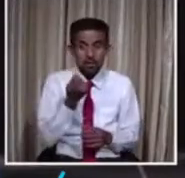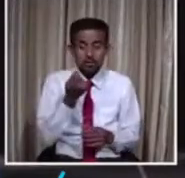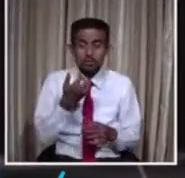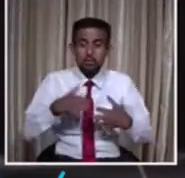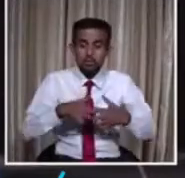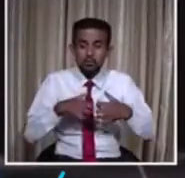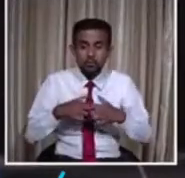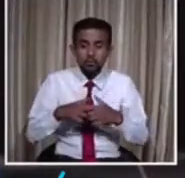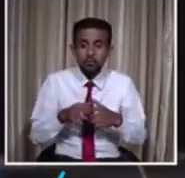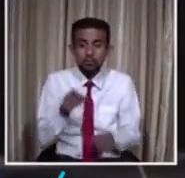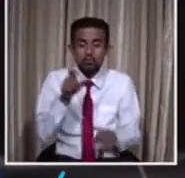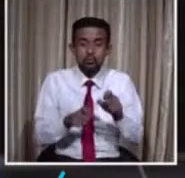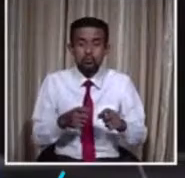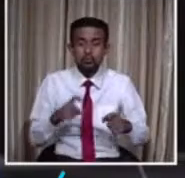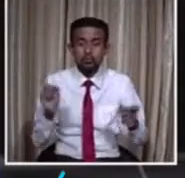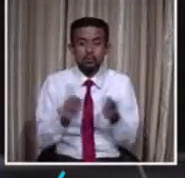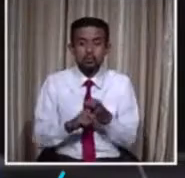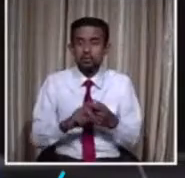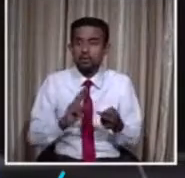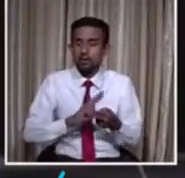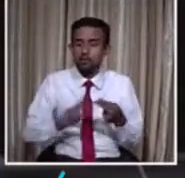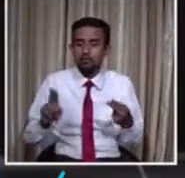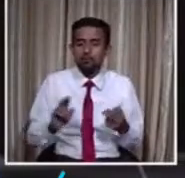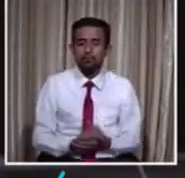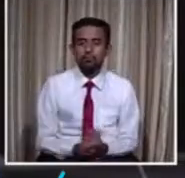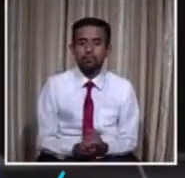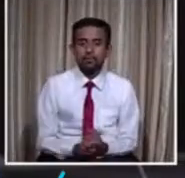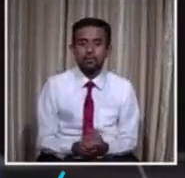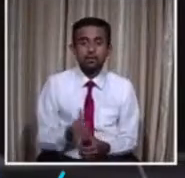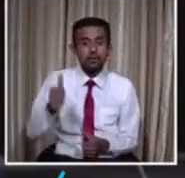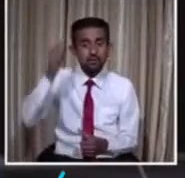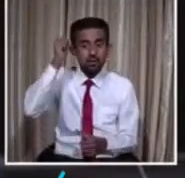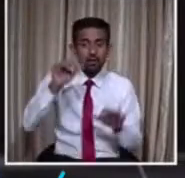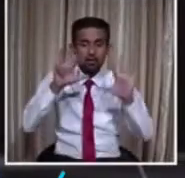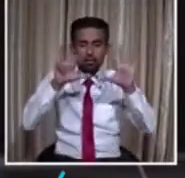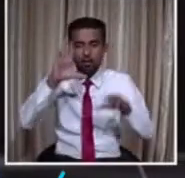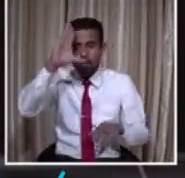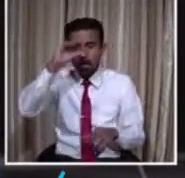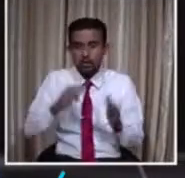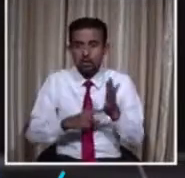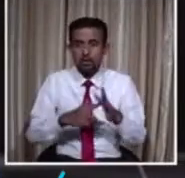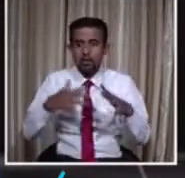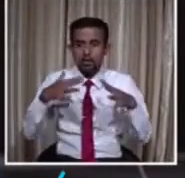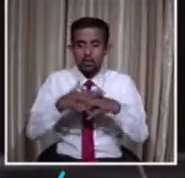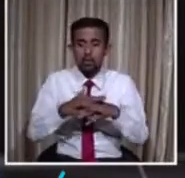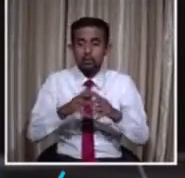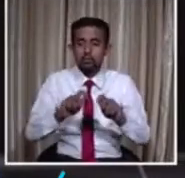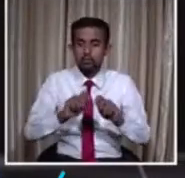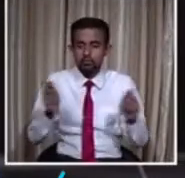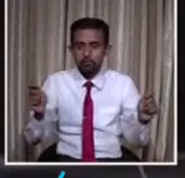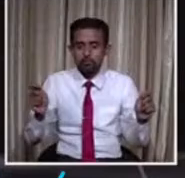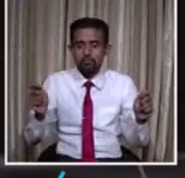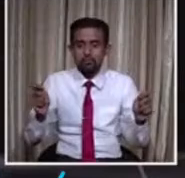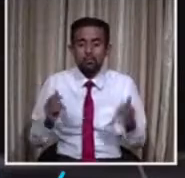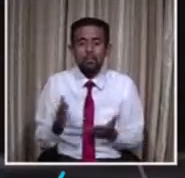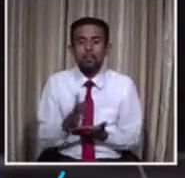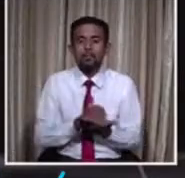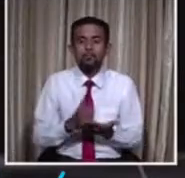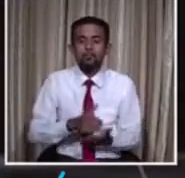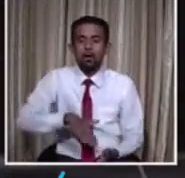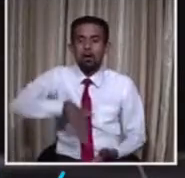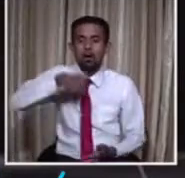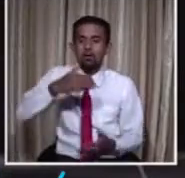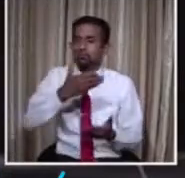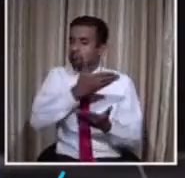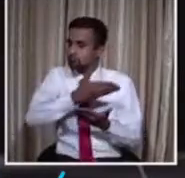daba mana ba apa daba bawa de perlan ni de nepa. Ida nama meni de ratri yang niti adi batia bina batabu, sialu perdani ngwa